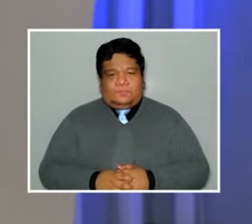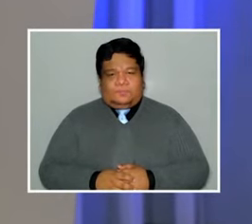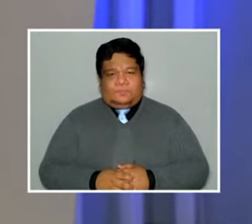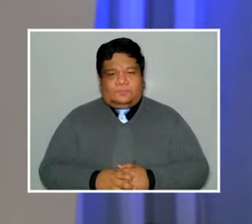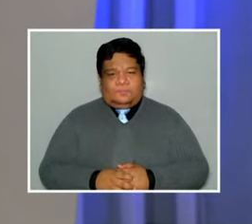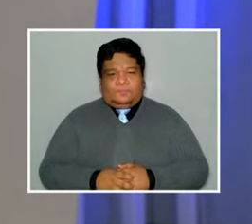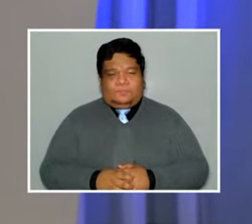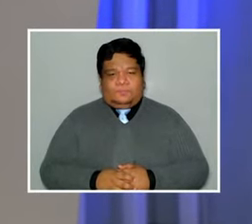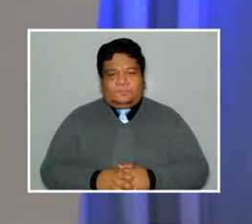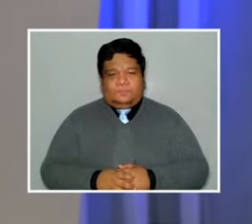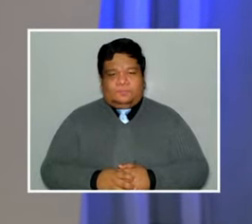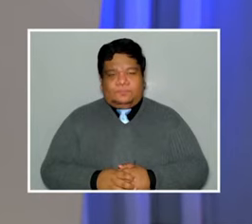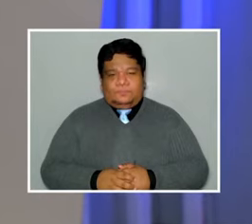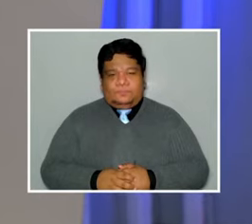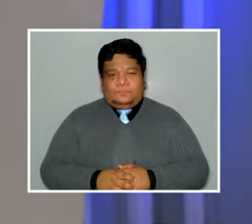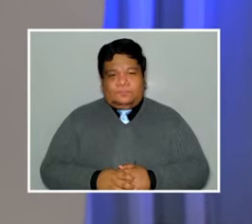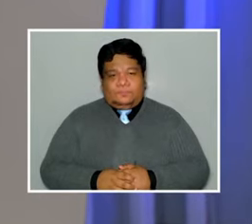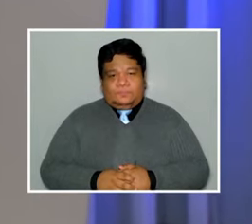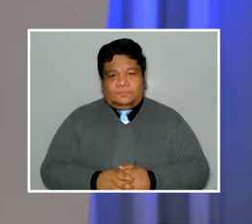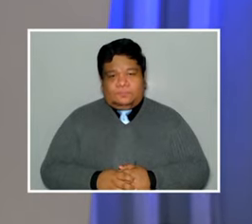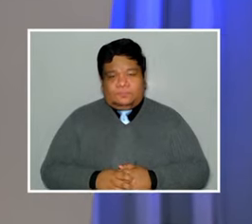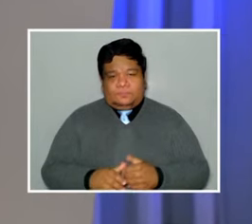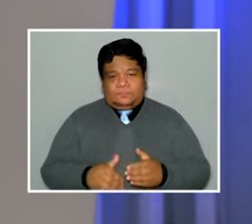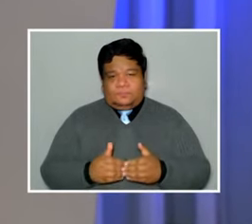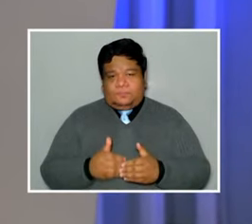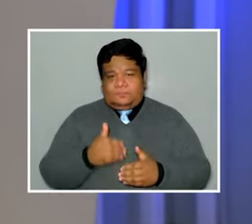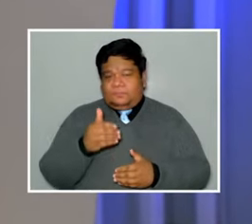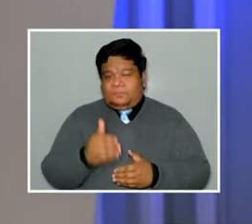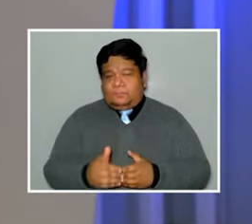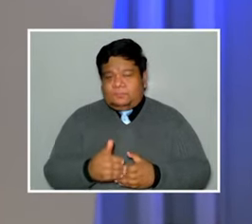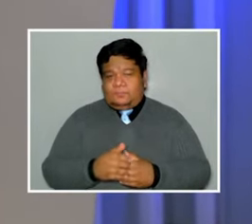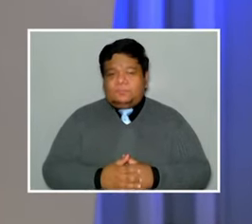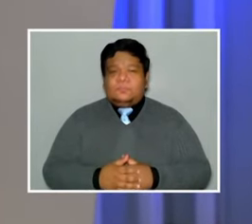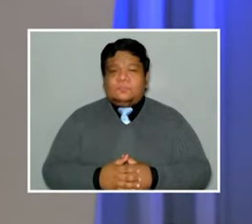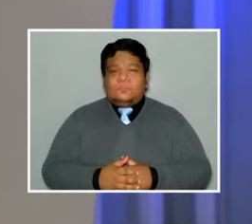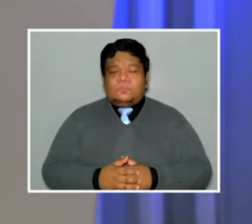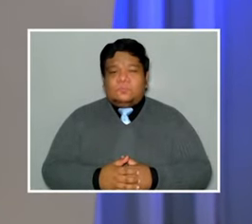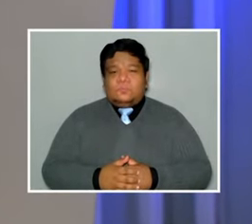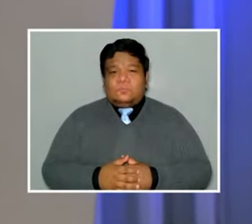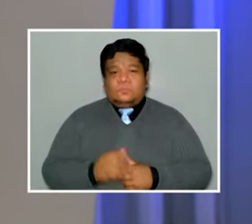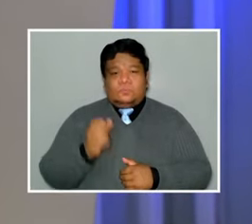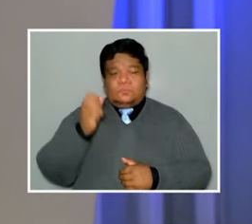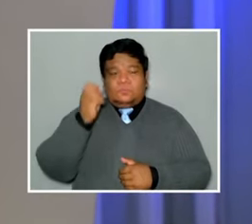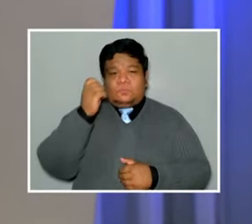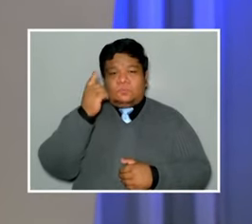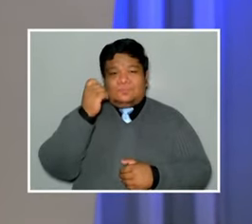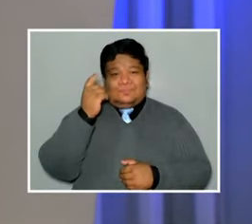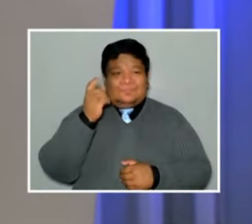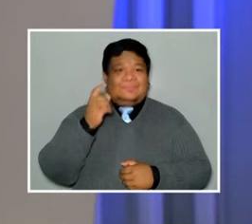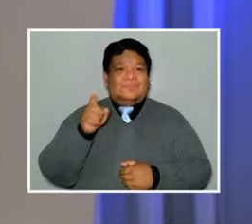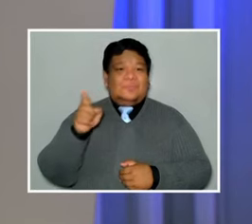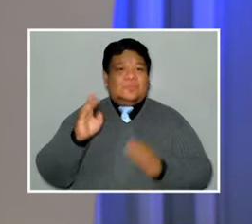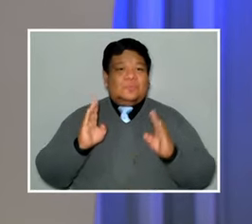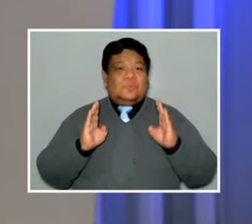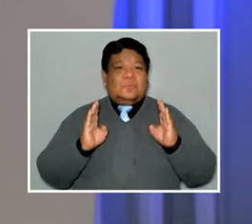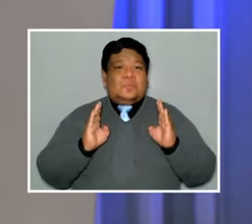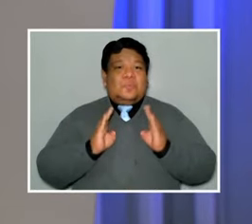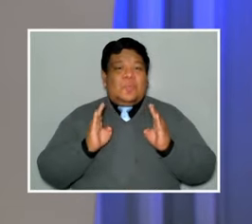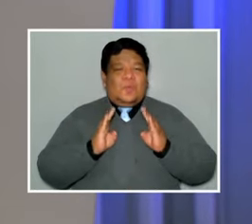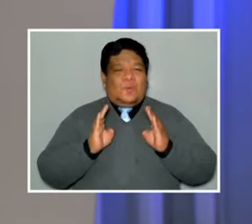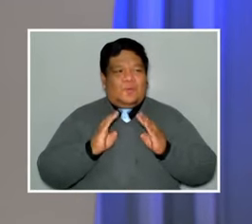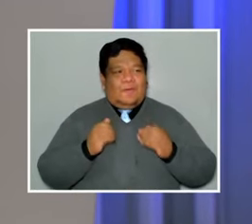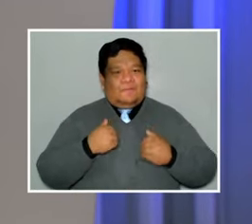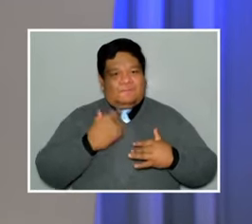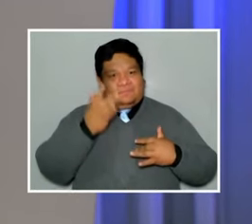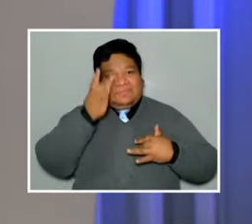Pababa na ang kaso ng diarrhea sa Baguio City ilang araw matapos ideklarang outbreak sa lungsod. Samantala, tuloy pa rin naman